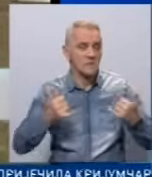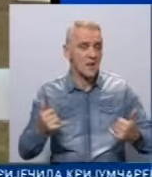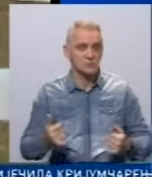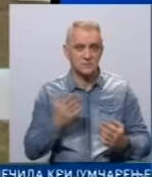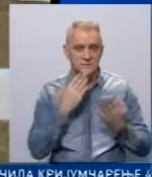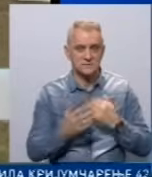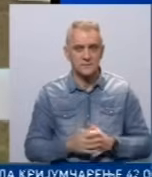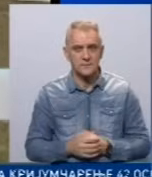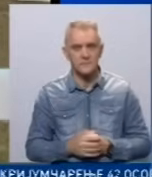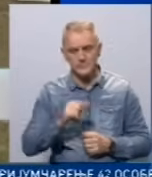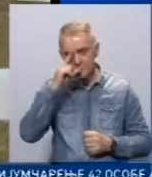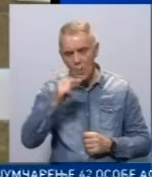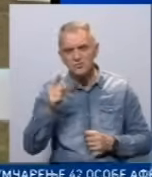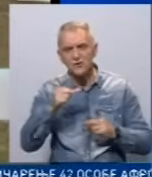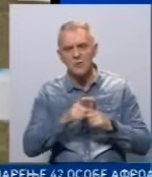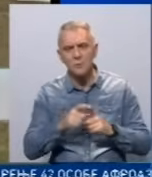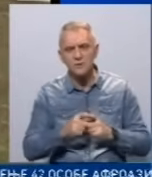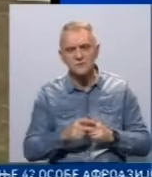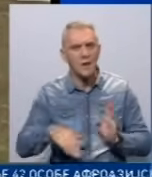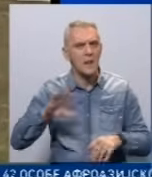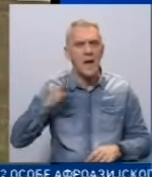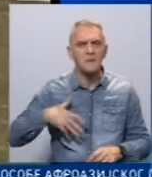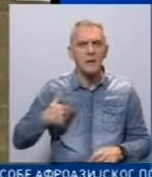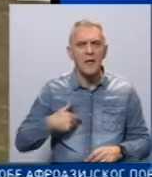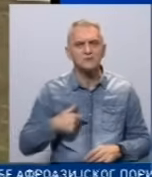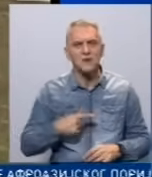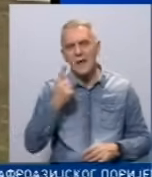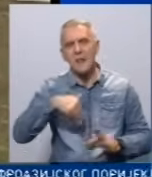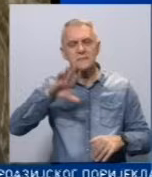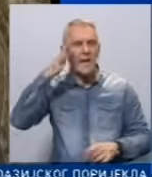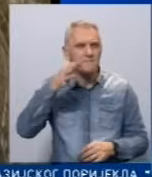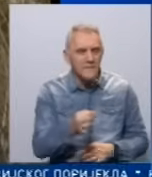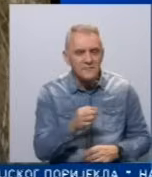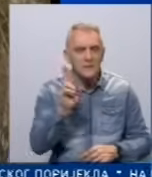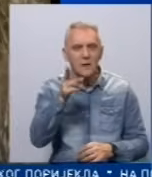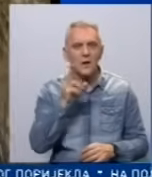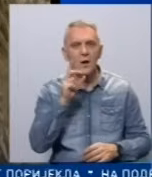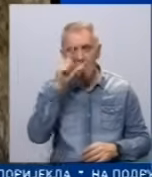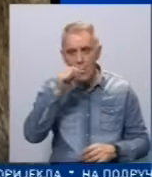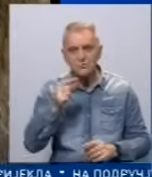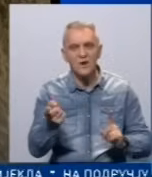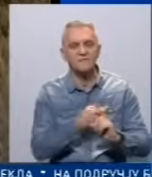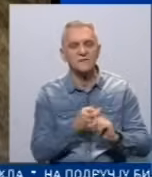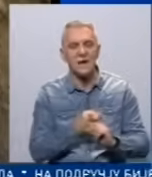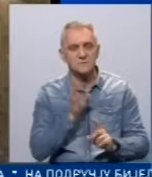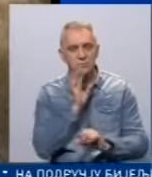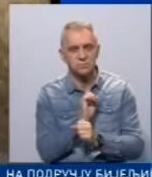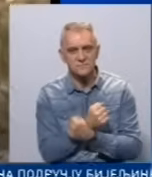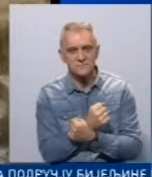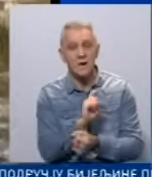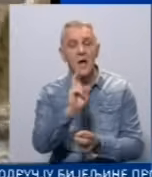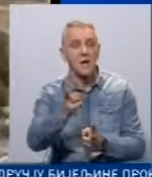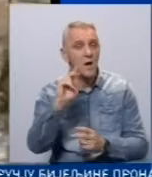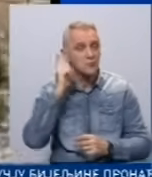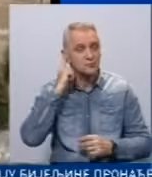sastanka. Općina Dobretići je najmlađa i najmanja općina u Federaciji Bosne i Hercegovine, a kako smo mogli